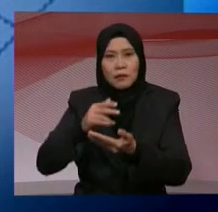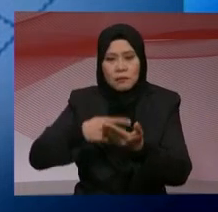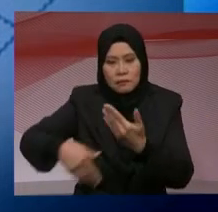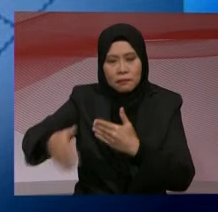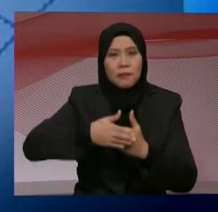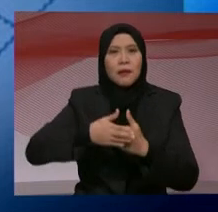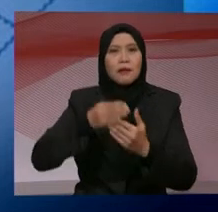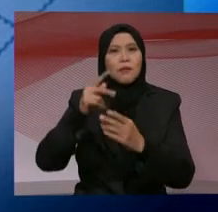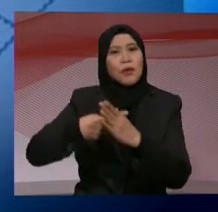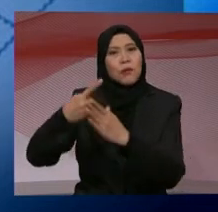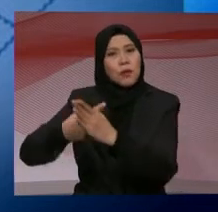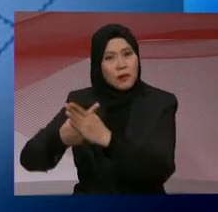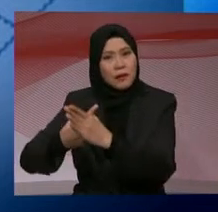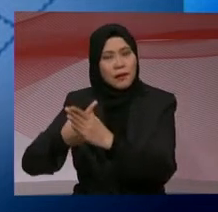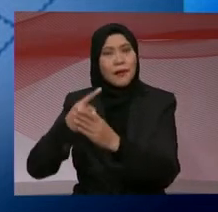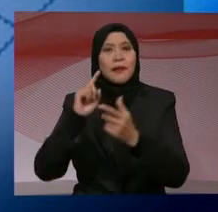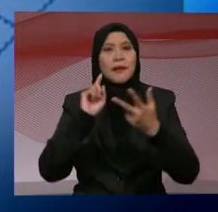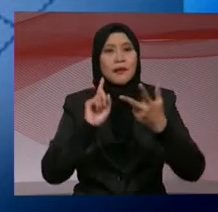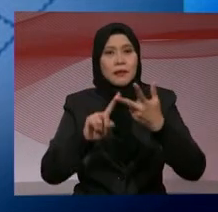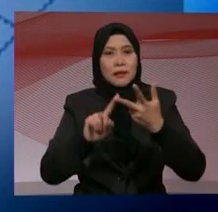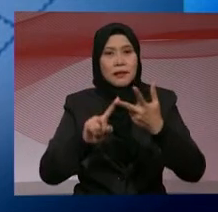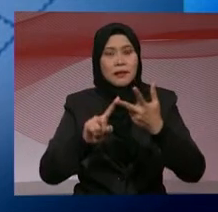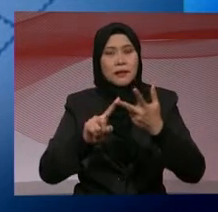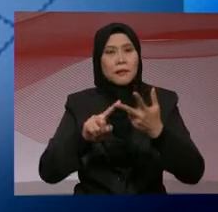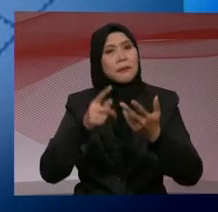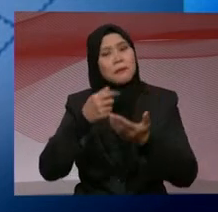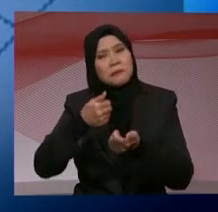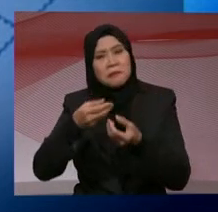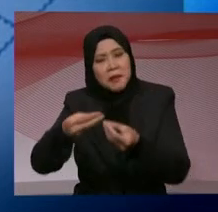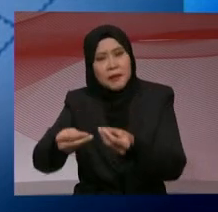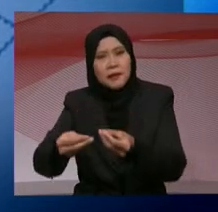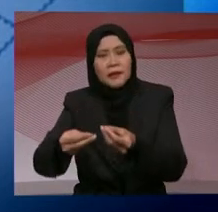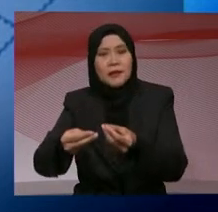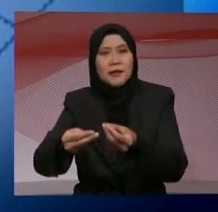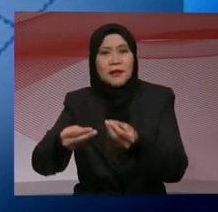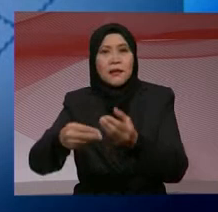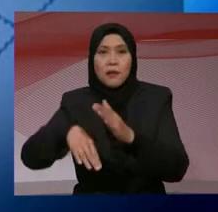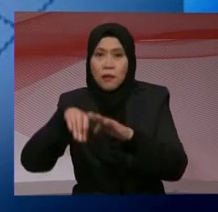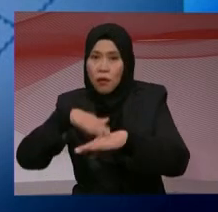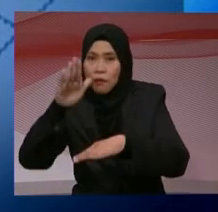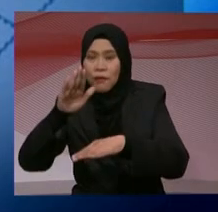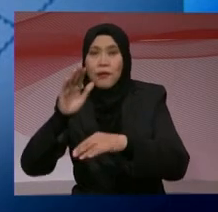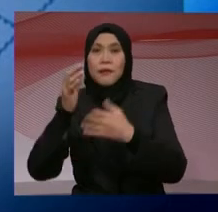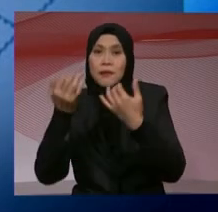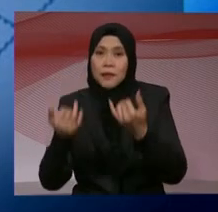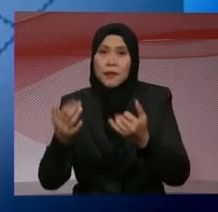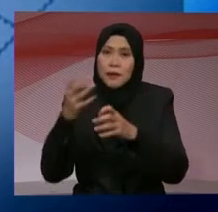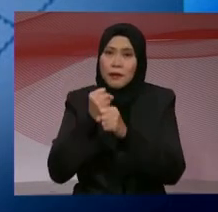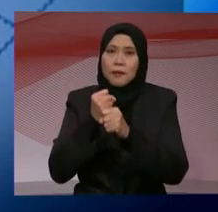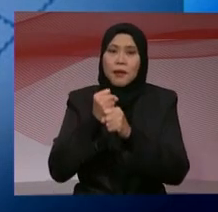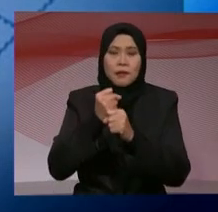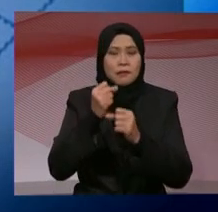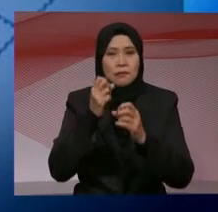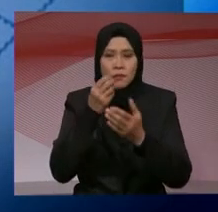bulanan, atau 3. Memberi pelepasan lain sehingga peminjam mencapai